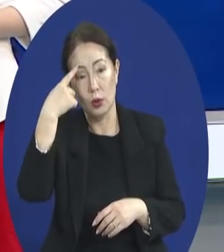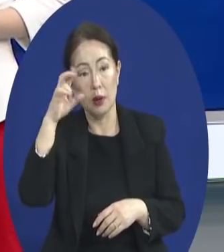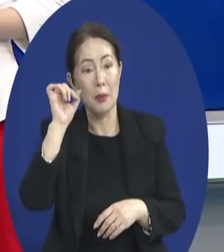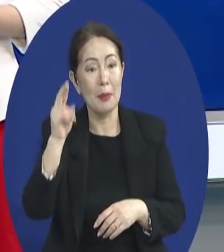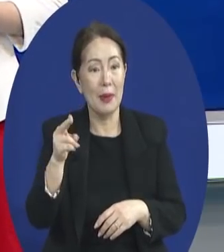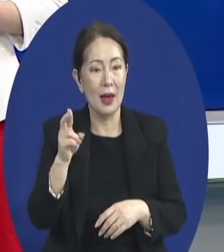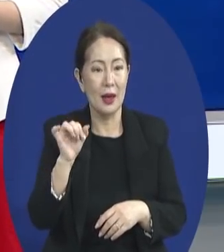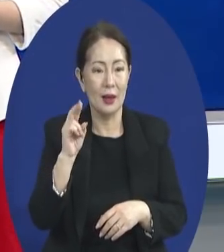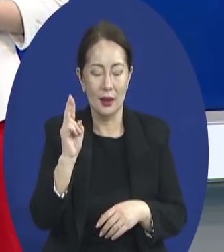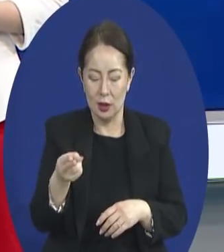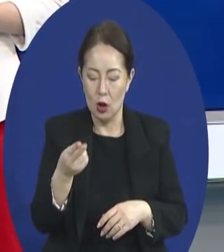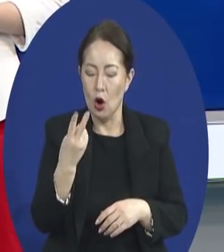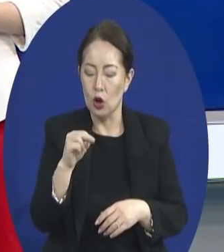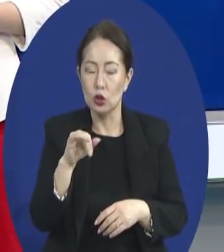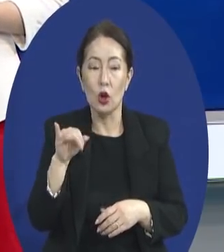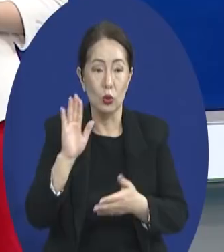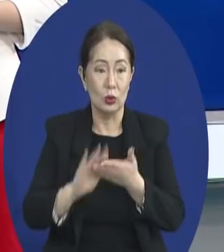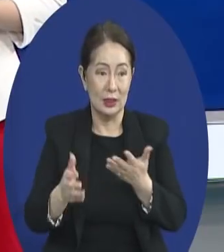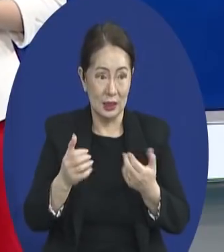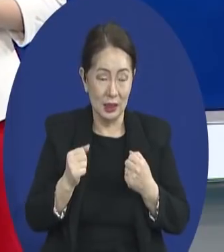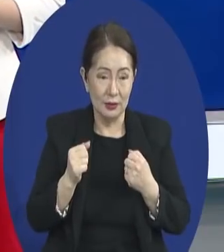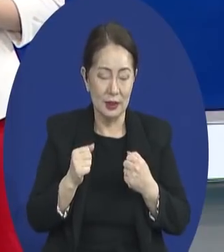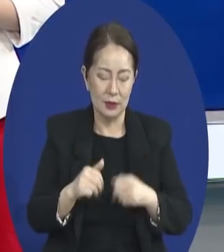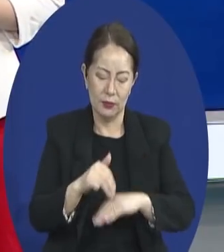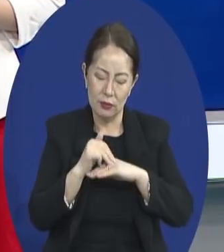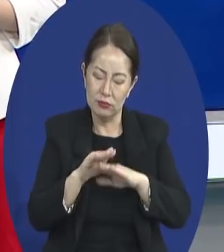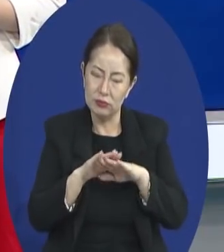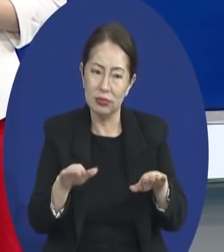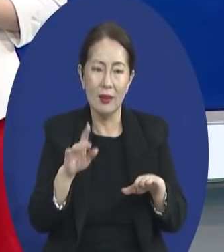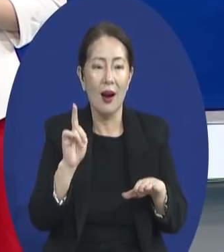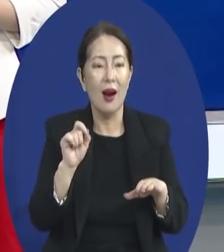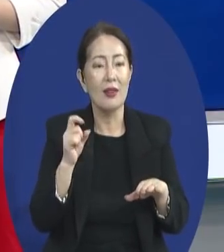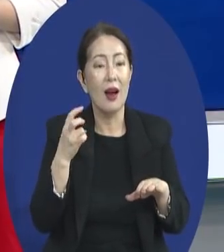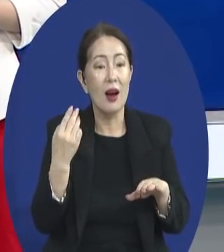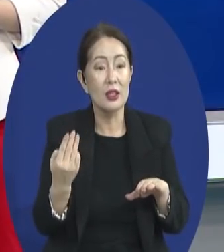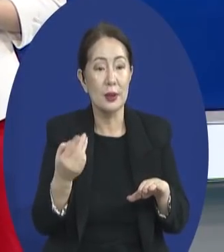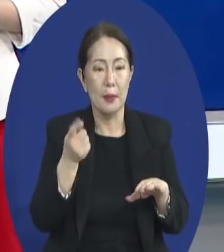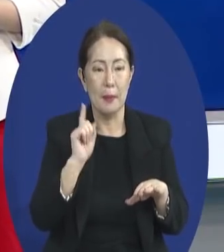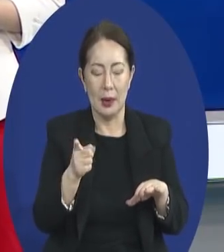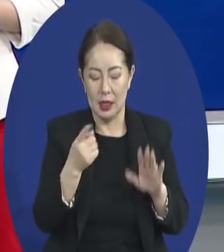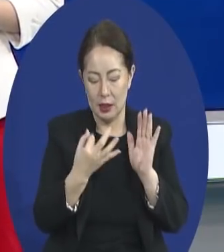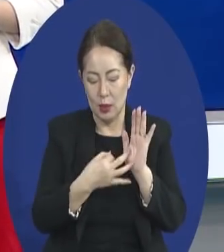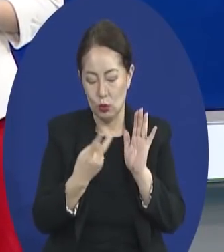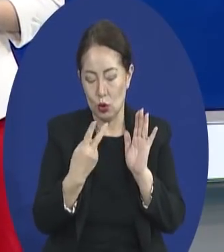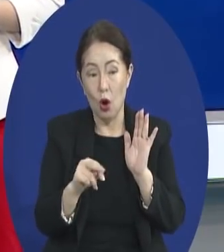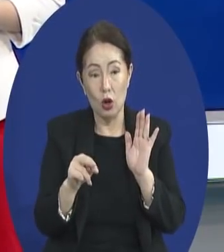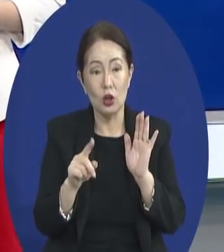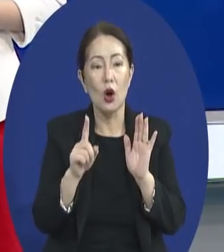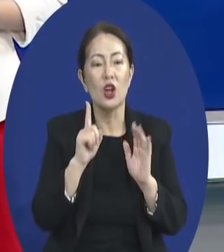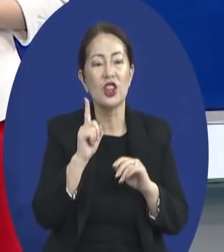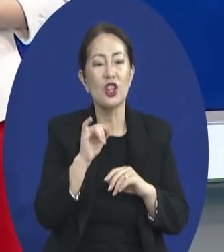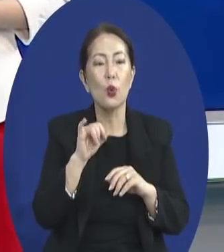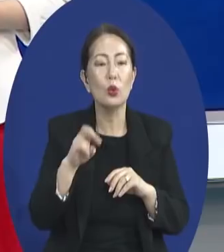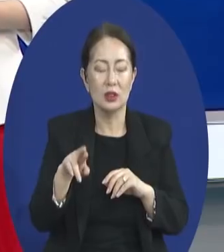алтыг бол худалдаж авсан. За тэнцвэржүүлсэн ханш буюу ойрын 10 жилийн дундаж ханшаар 1820 ам доллараар нэг унц алтыг төлүүлсэн